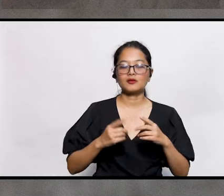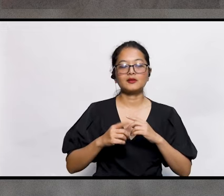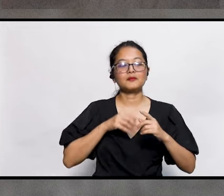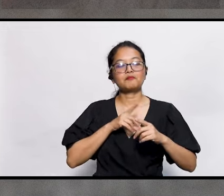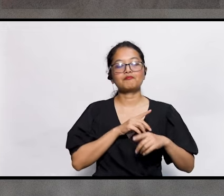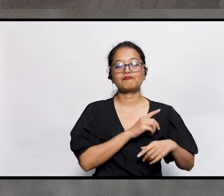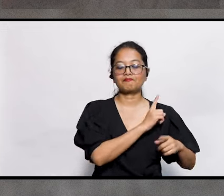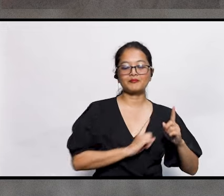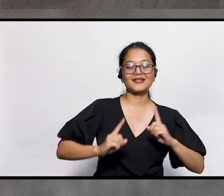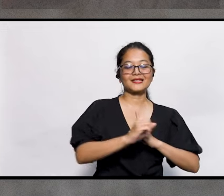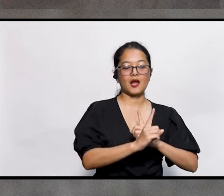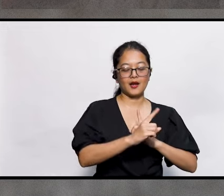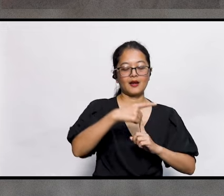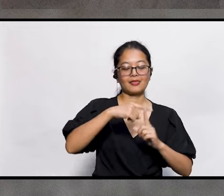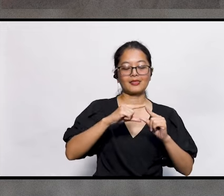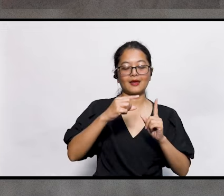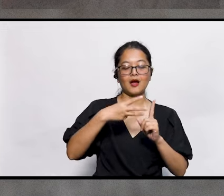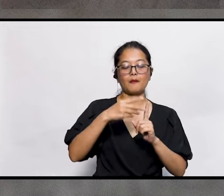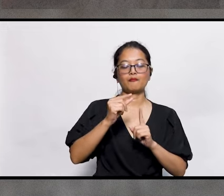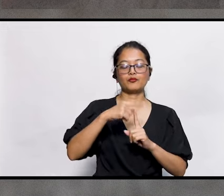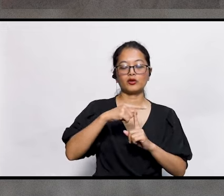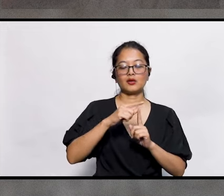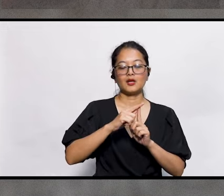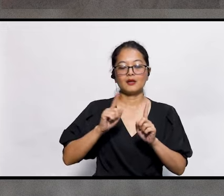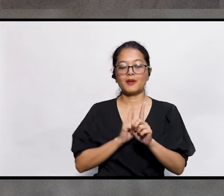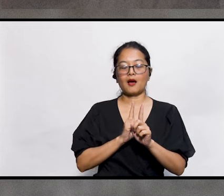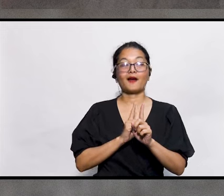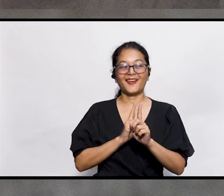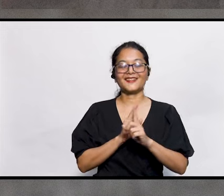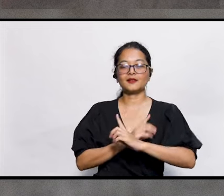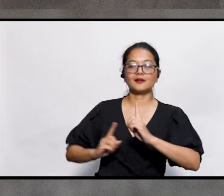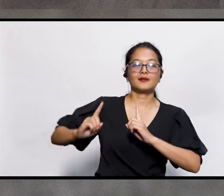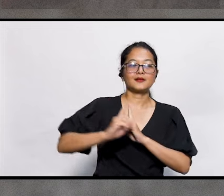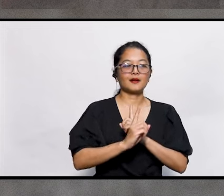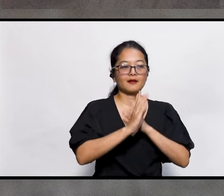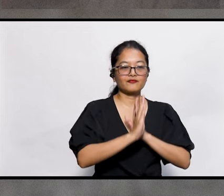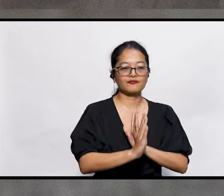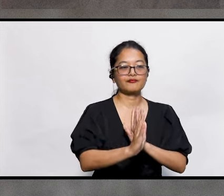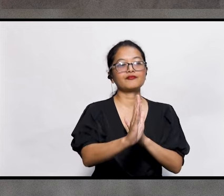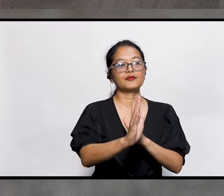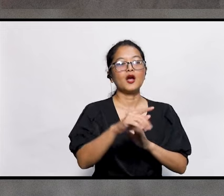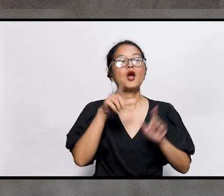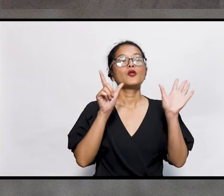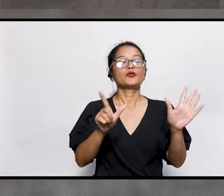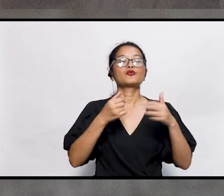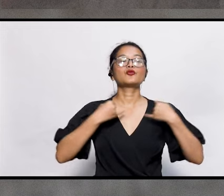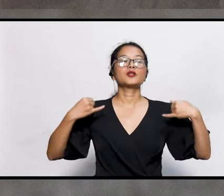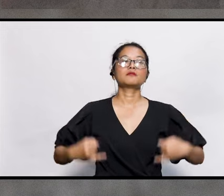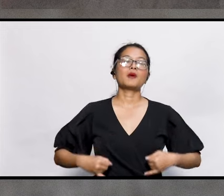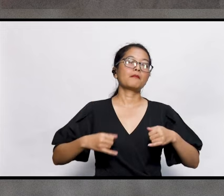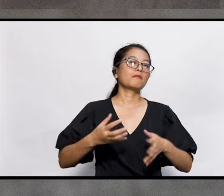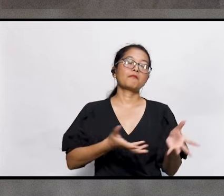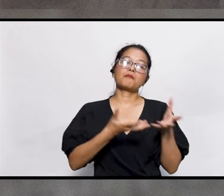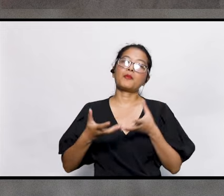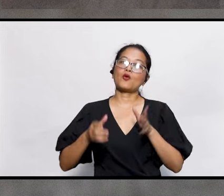setah Yosua berkata kepada bangsa itu maka Berjalanlah maju keetujuh orang imam yang membawa ketujuh